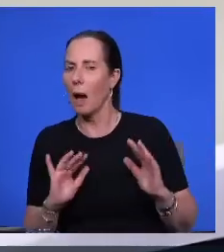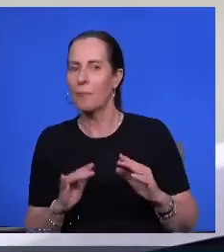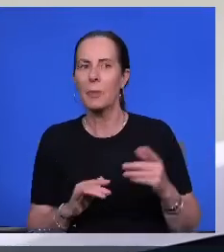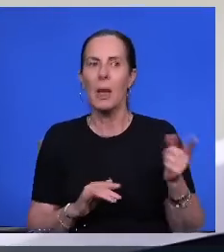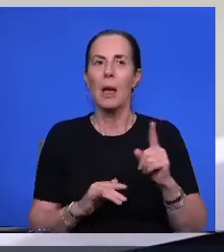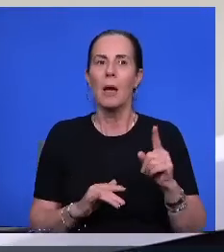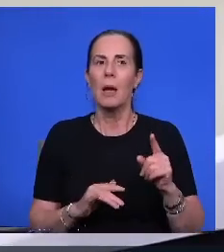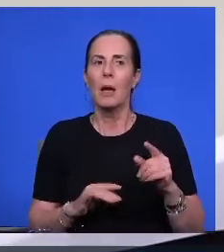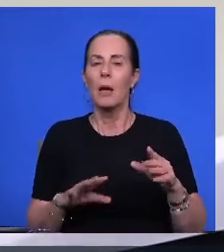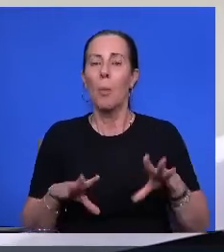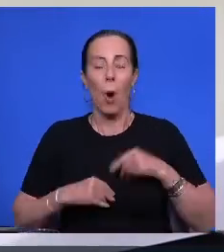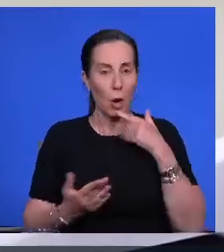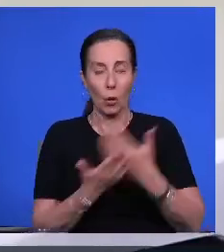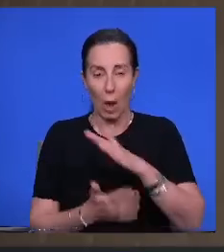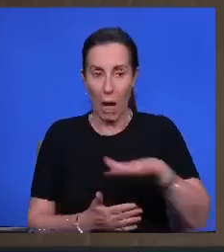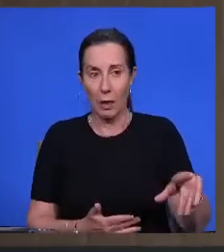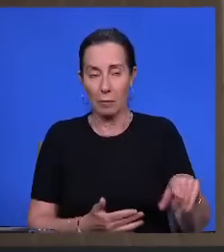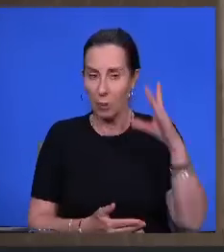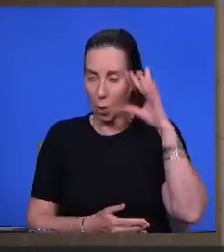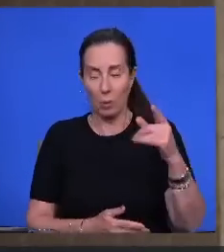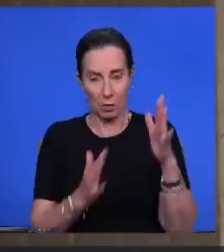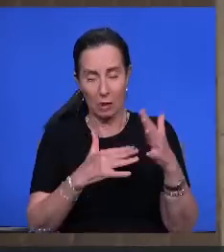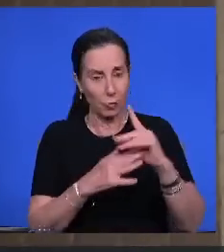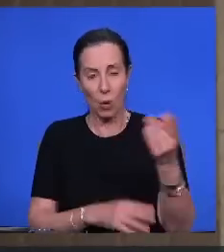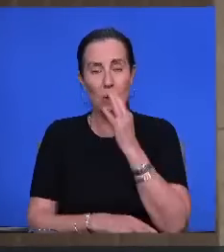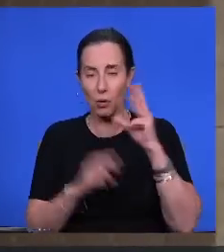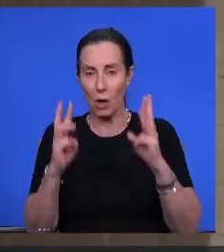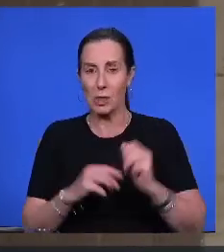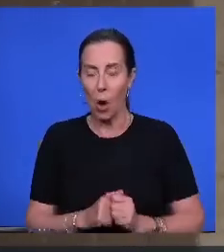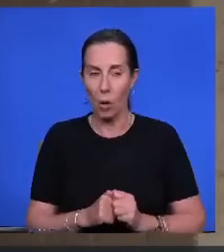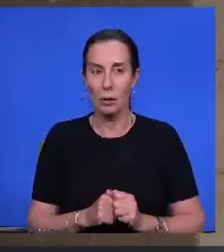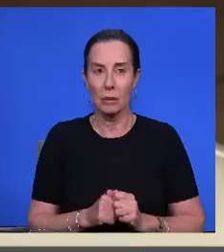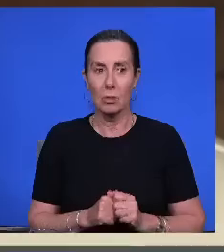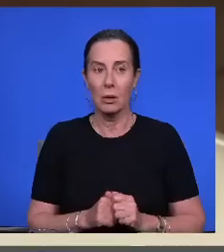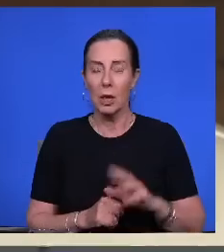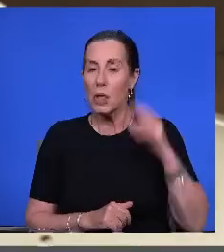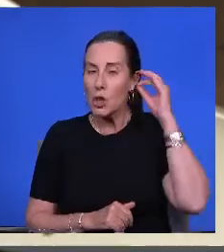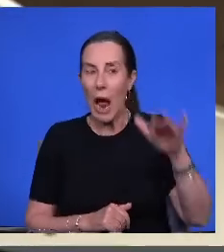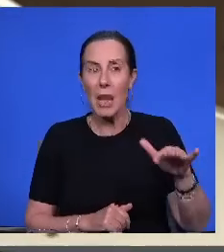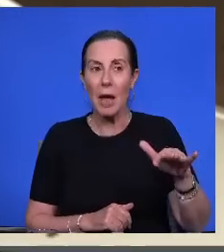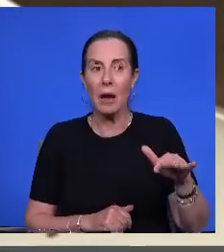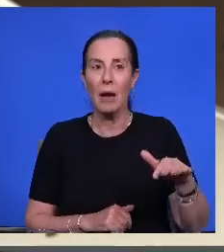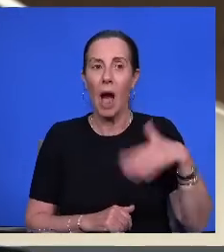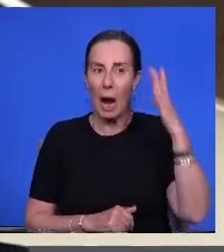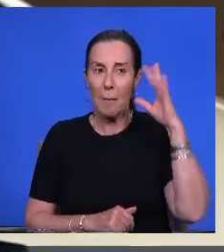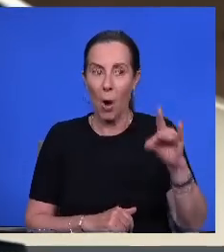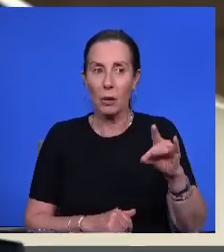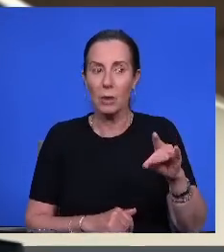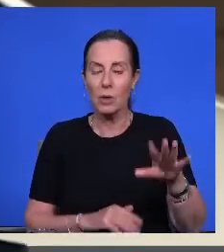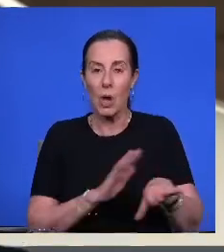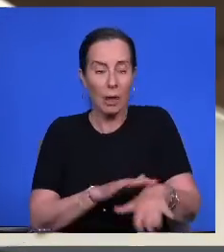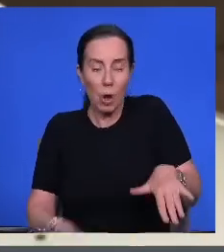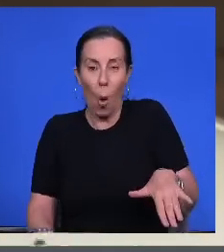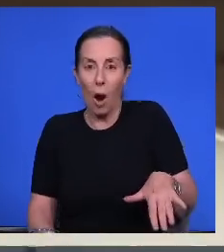שהילדים שלנו כולם פוסט-טראומטיים? בואו תבדקו את כל הנוער של שדרות. אז יש ילדה שמקבלת אחרי פוסט-טראומה כזה שיתוק ביד וברגל ואני איתה כל